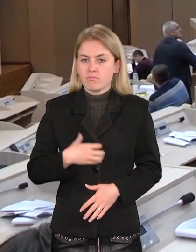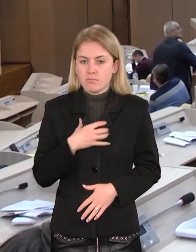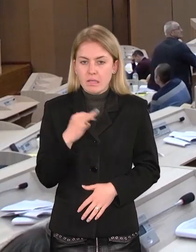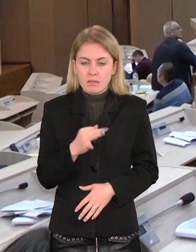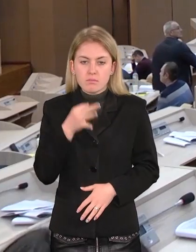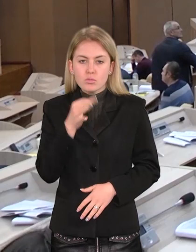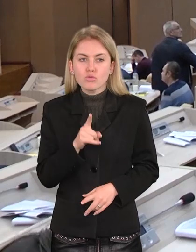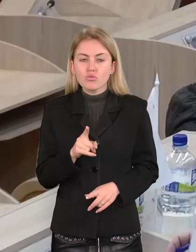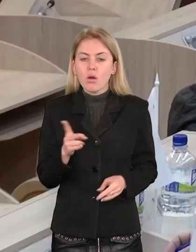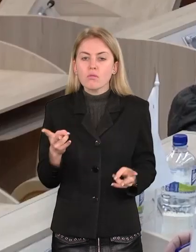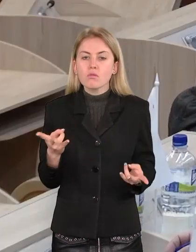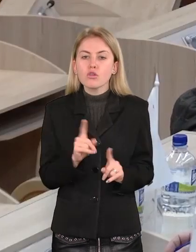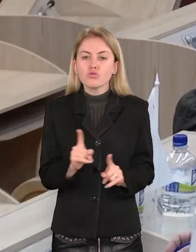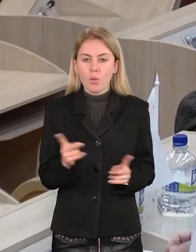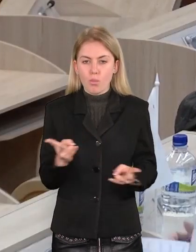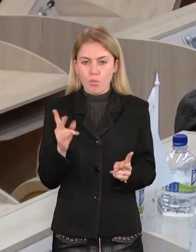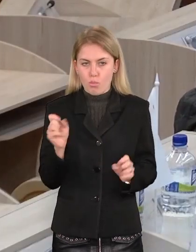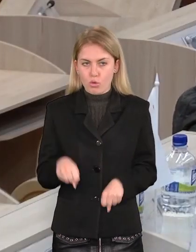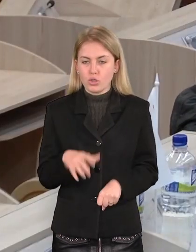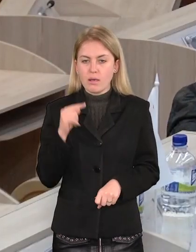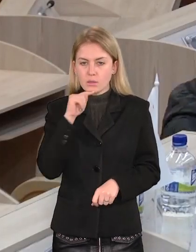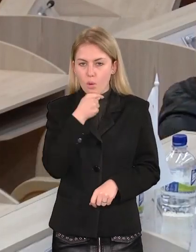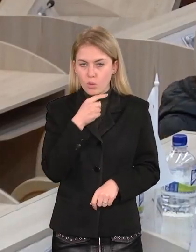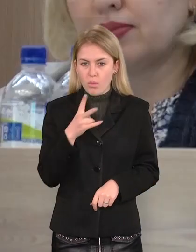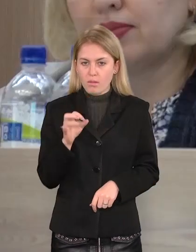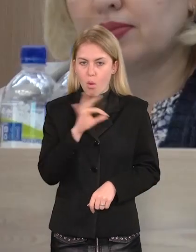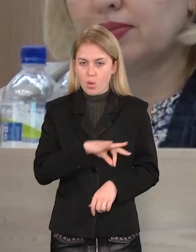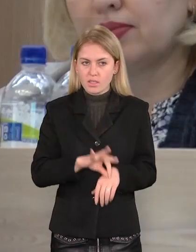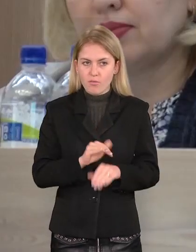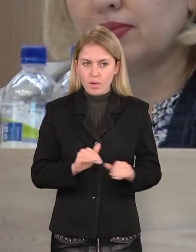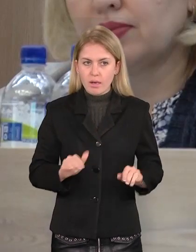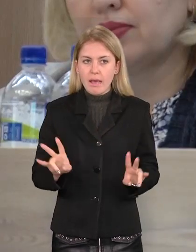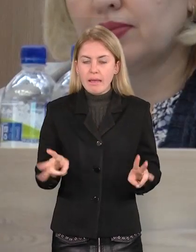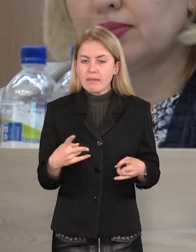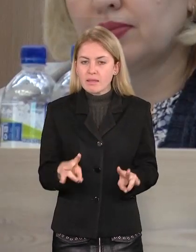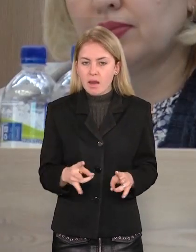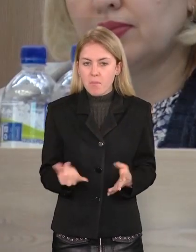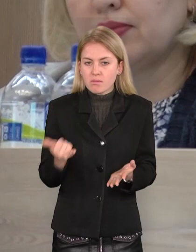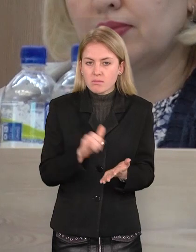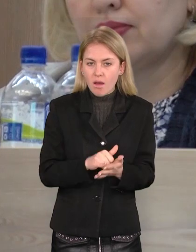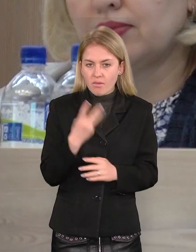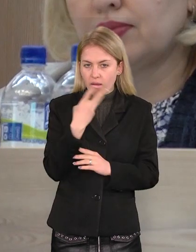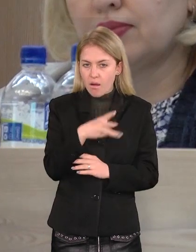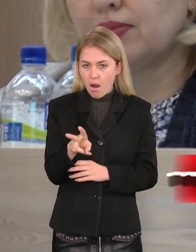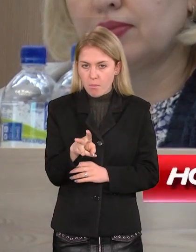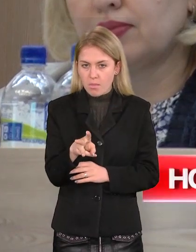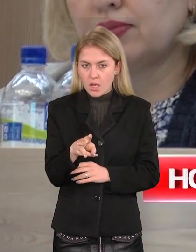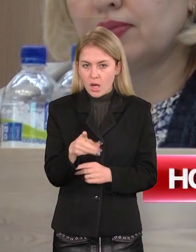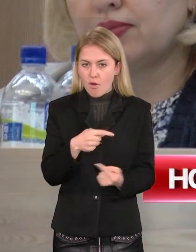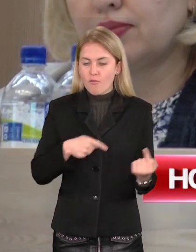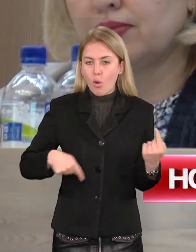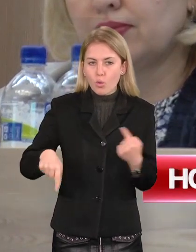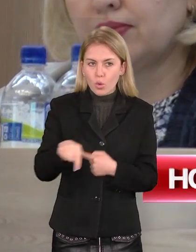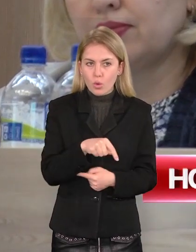чому можна було б зекономити кошти на користь хворих дітей. Не треба ставити камери вокруг, в такій